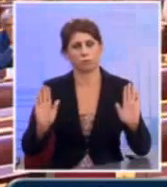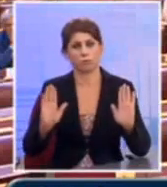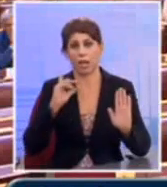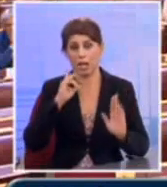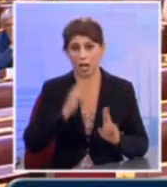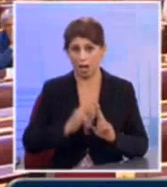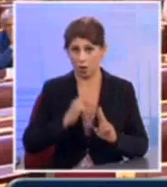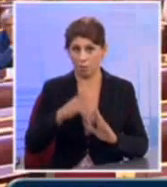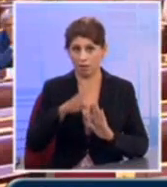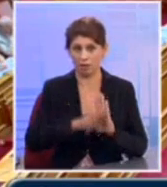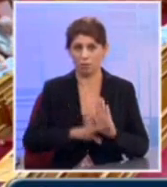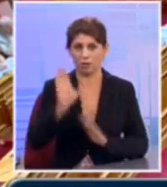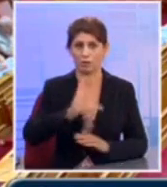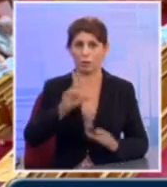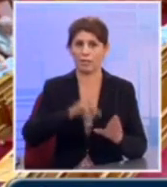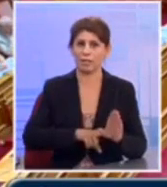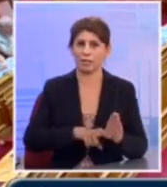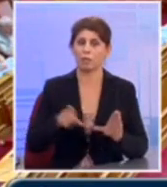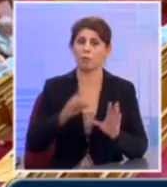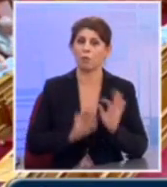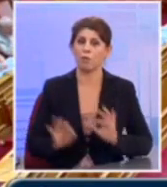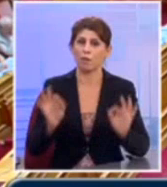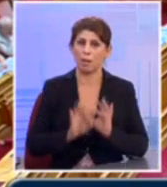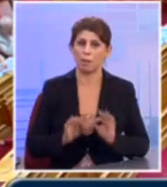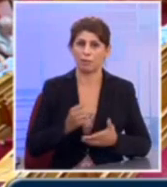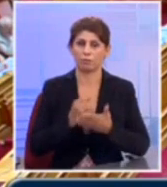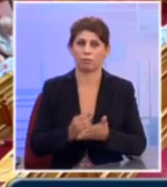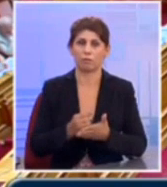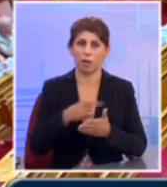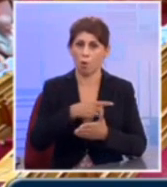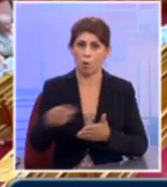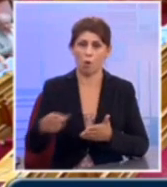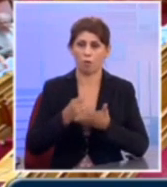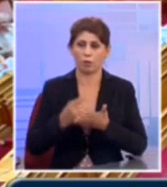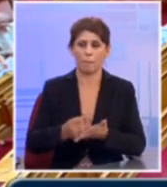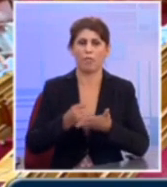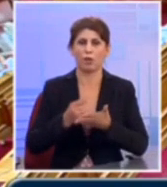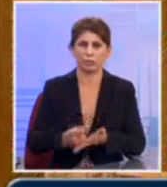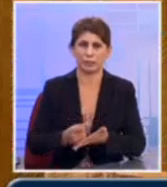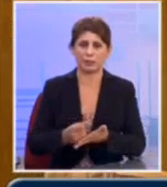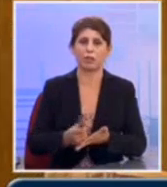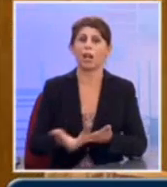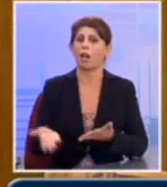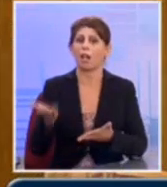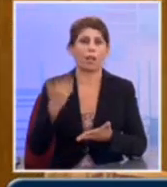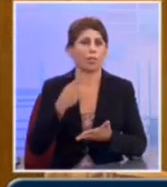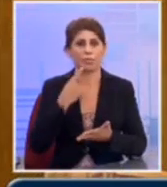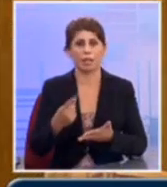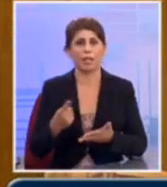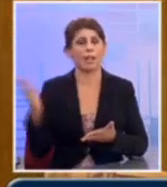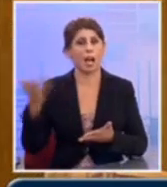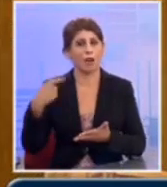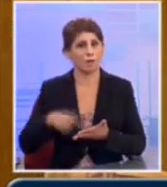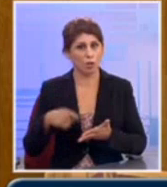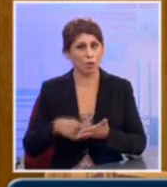οι κανονισμοί της ευρωπαϊκής ένωσης που προβλέπουν τη χορήγηση των ανωτέρω ενισχύσεων επιδοτήσεων δεν προσδιορίζουν το αν